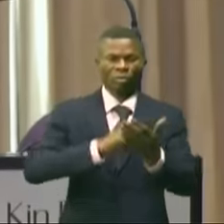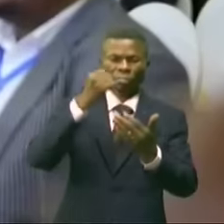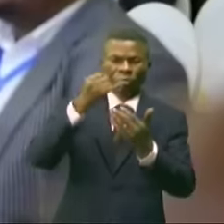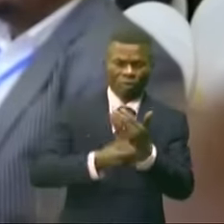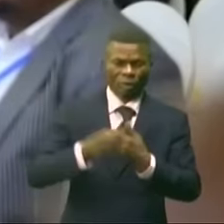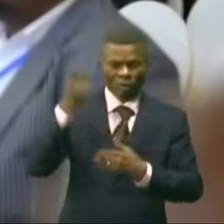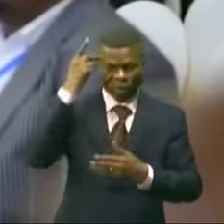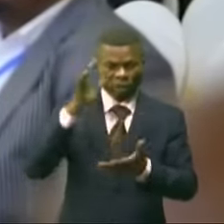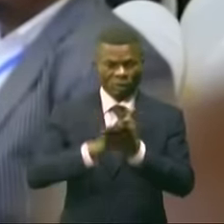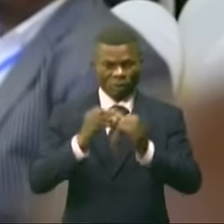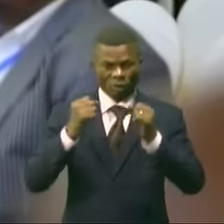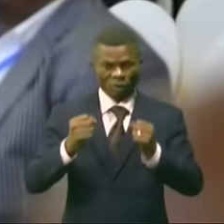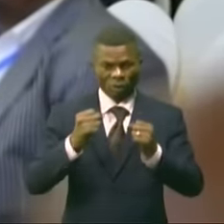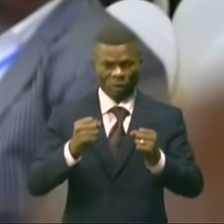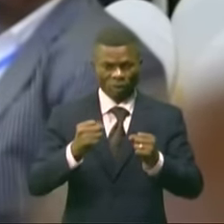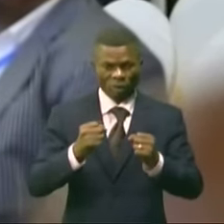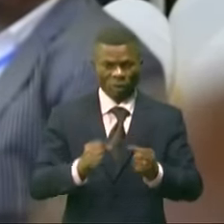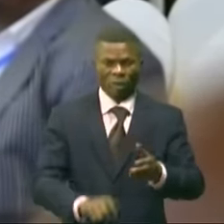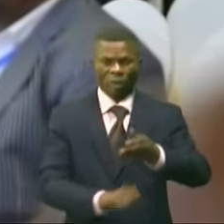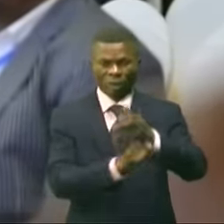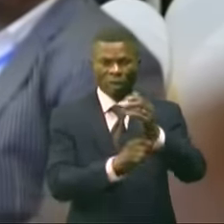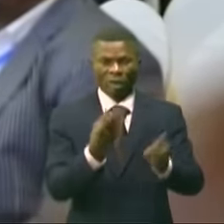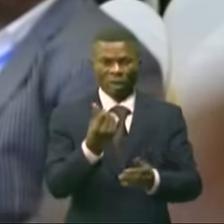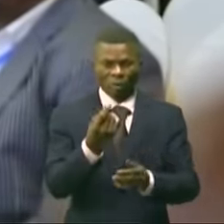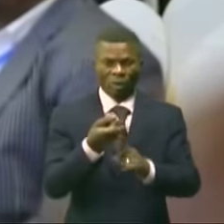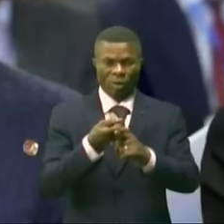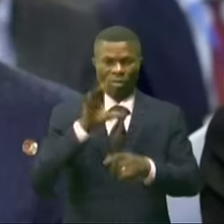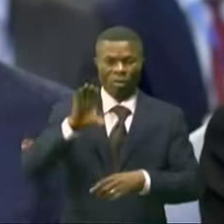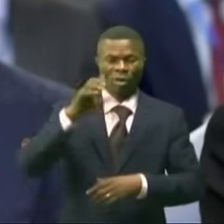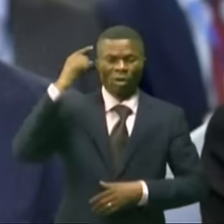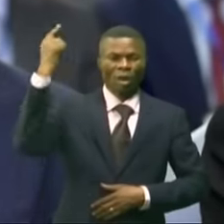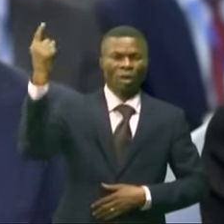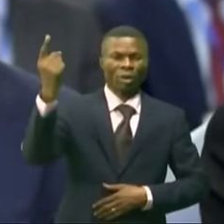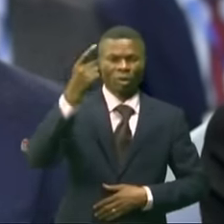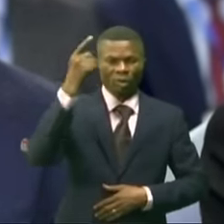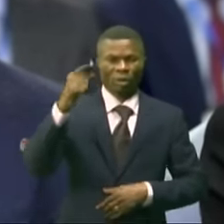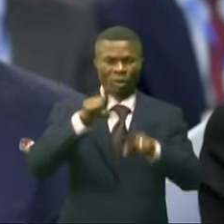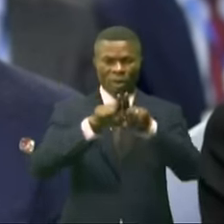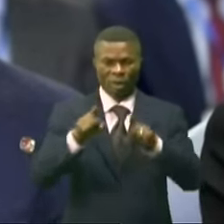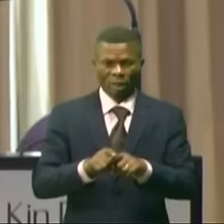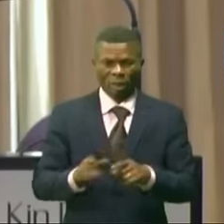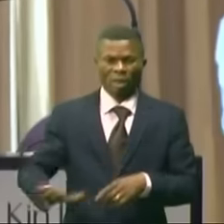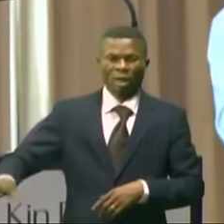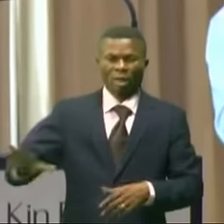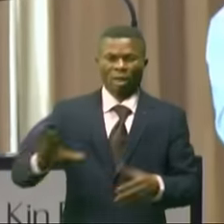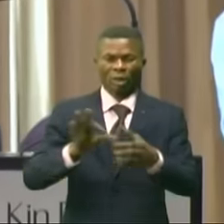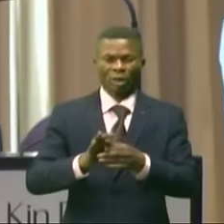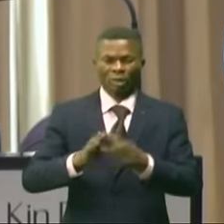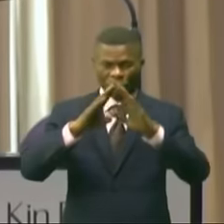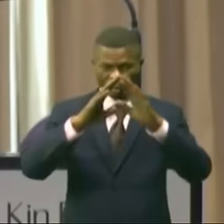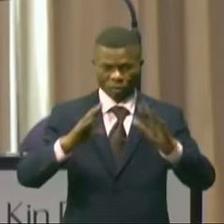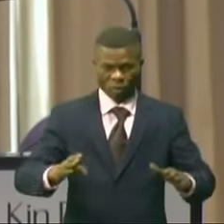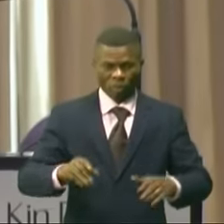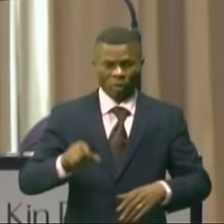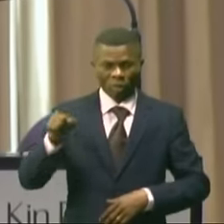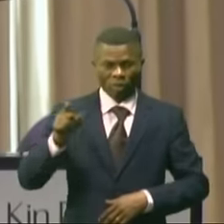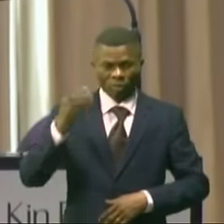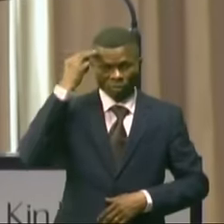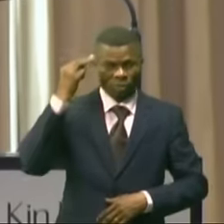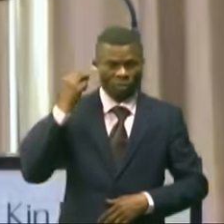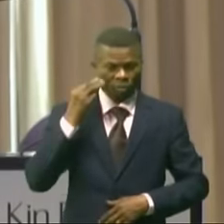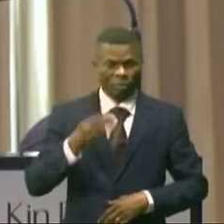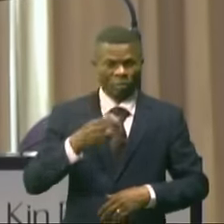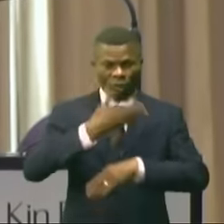elenda l'assistance technique et financière de la Banque mondiale et de l'enu habitat pour crrispin Badou ministre de